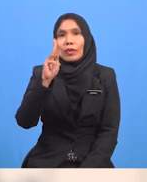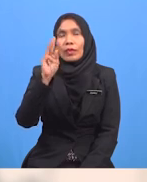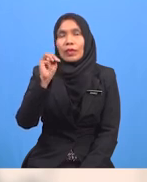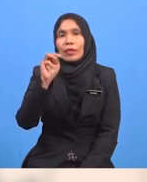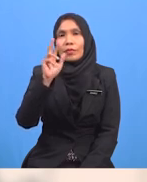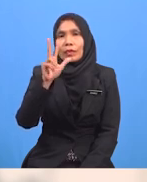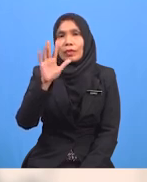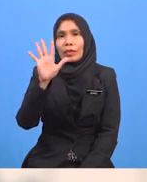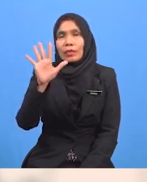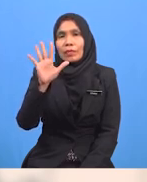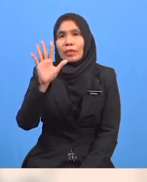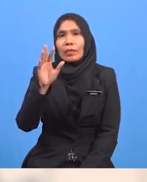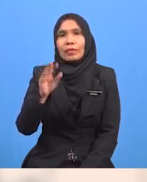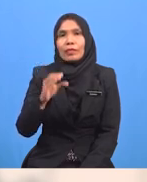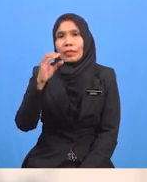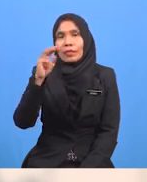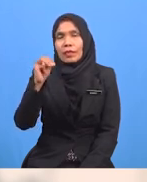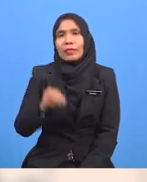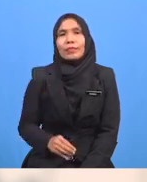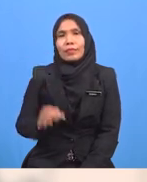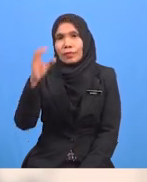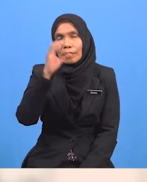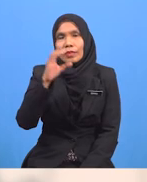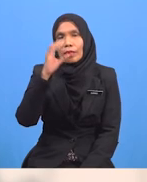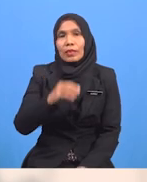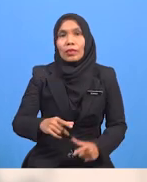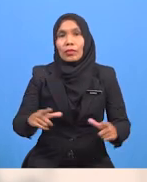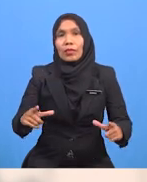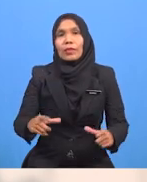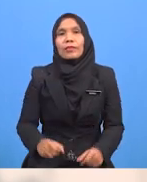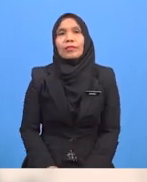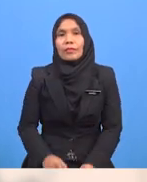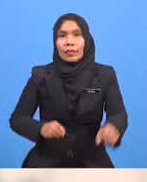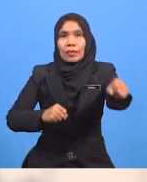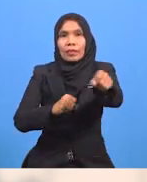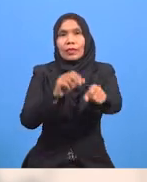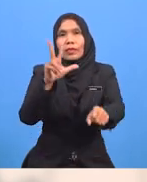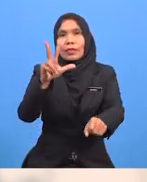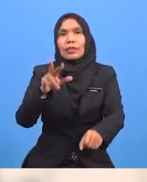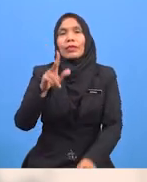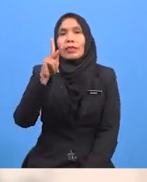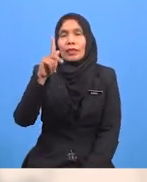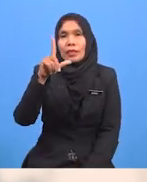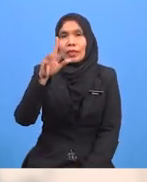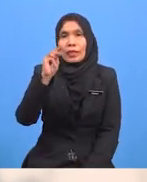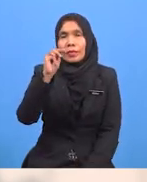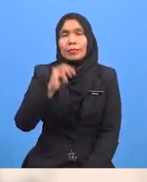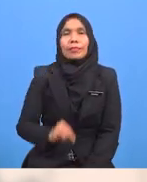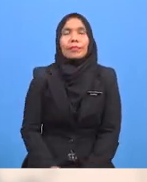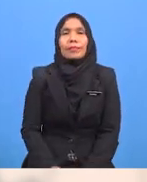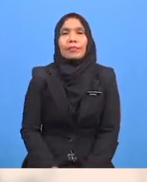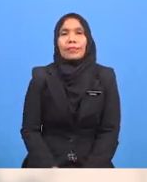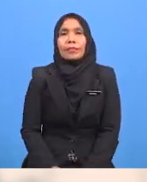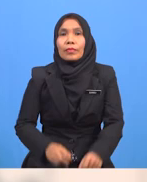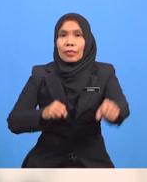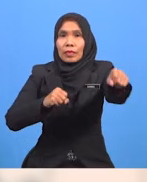cm Cari luas segitiga kyb jika murid-murid perhatikan